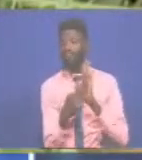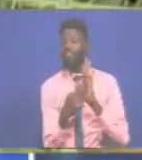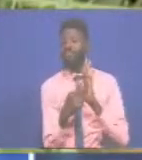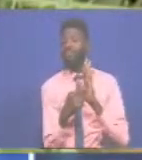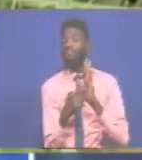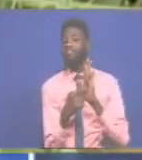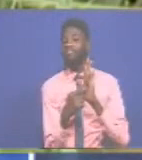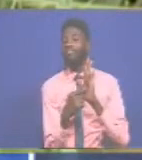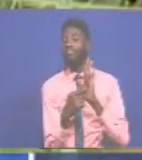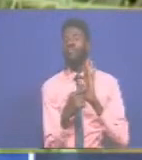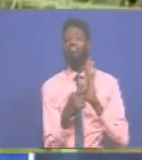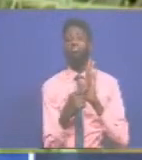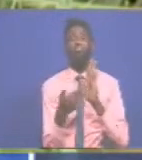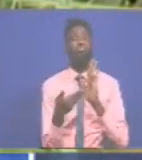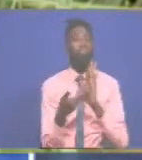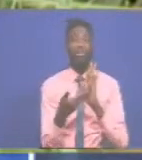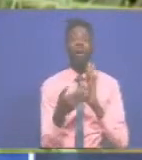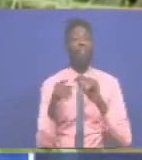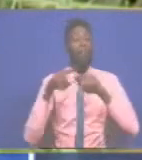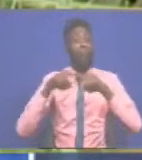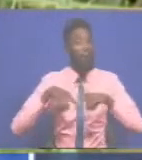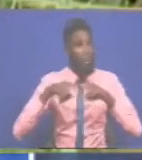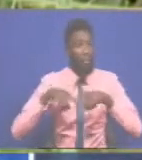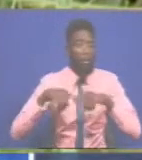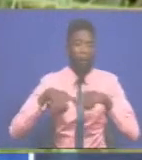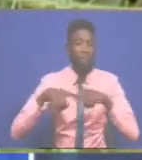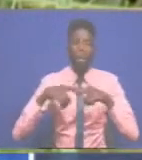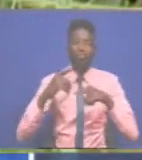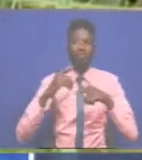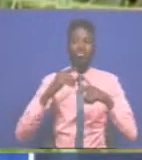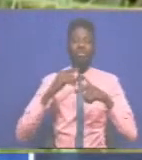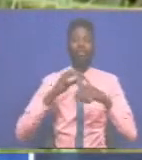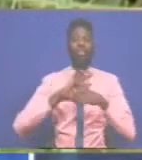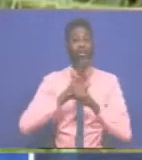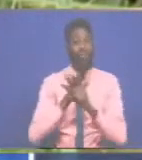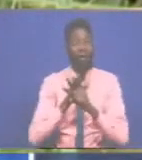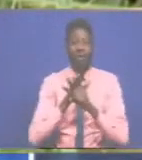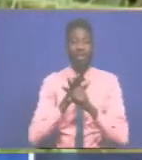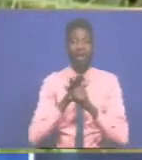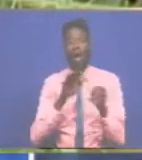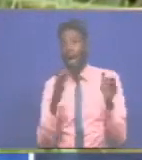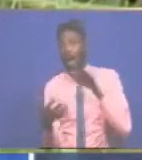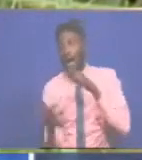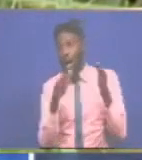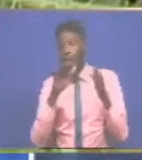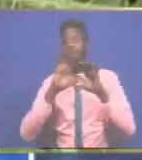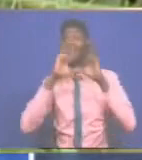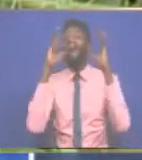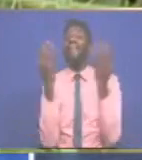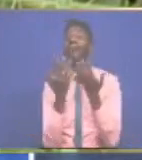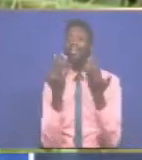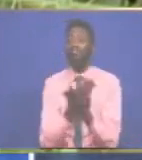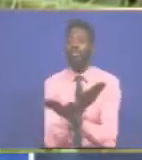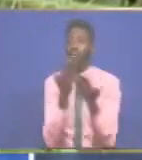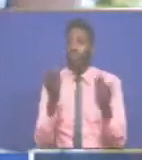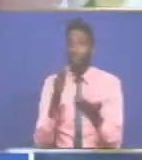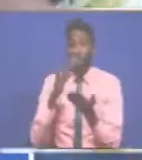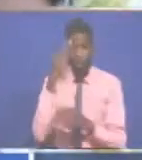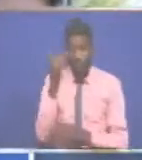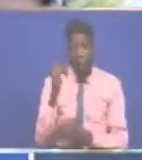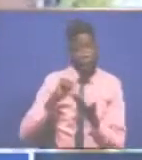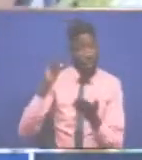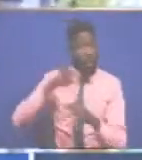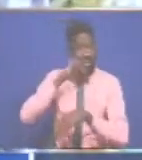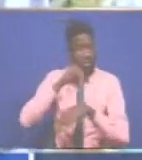subject to the effect of the pandemic or COVID-19 levels across the world, because most nations are affected.